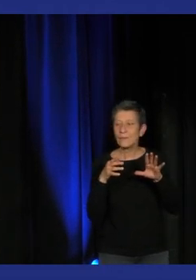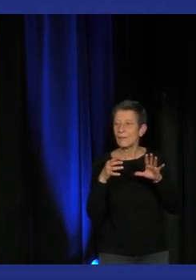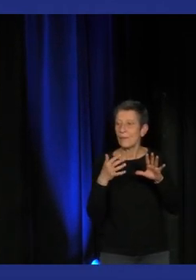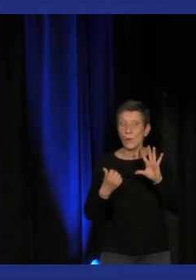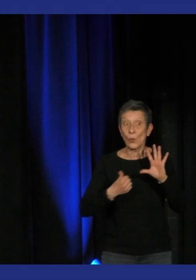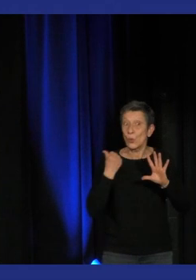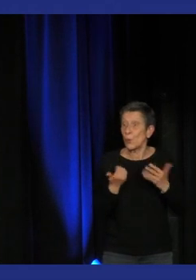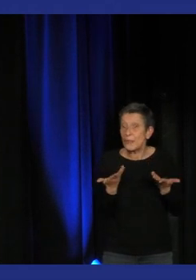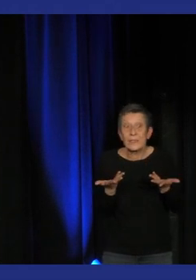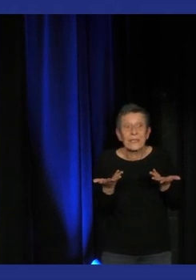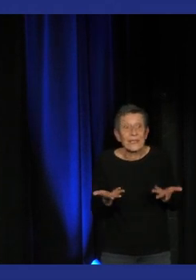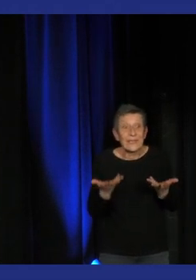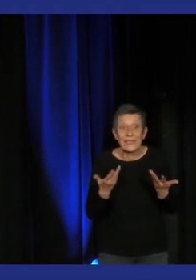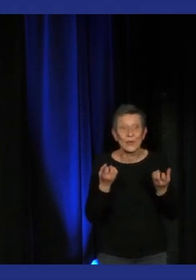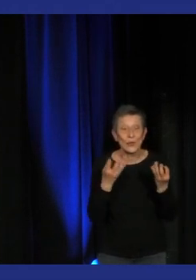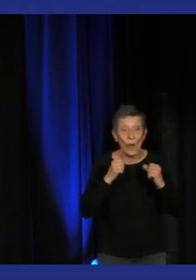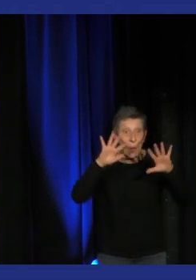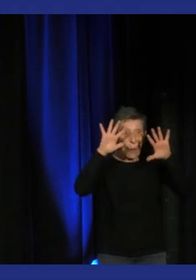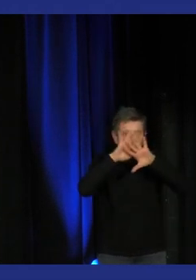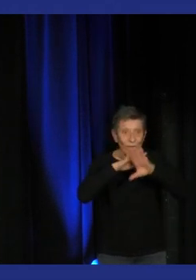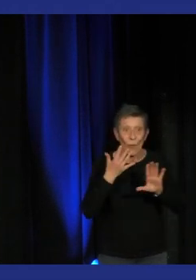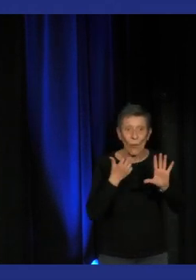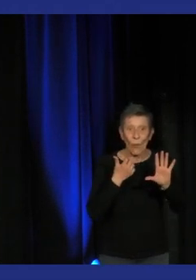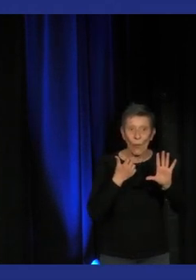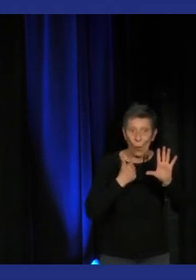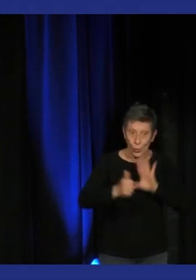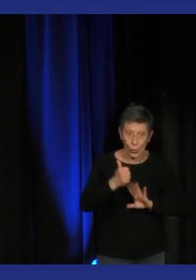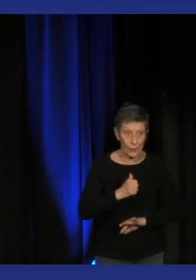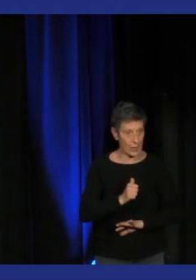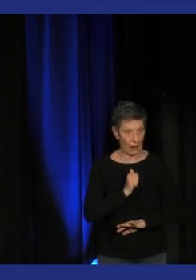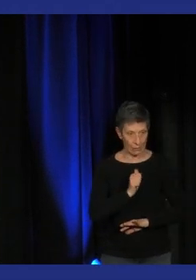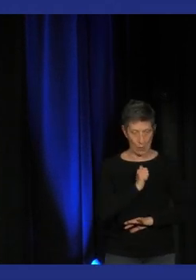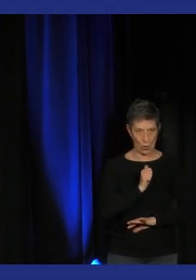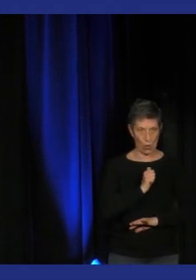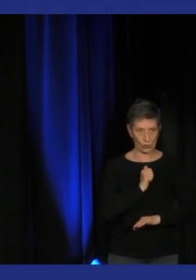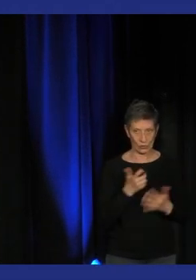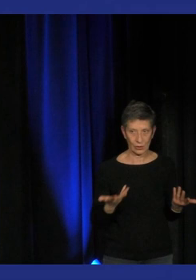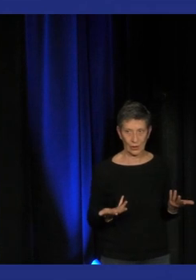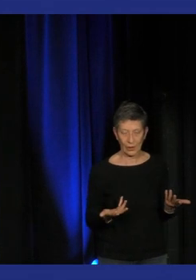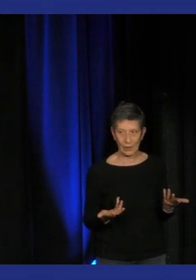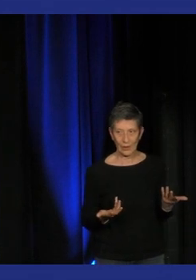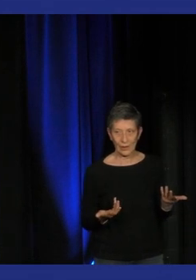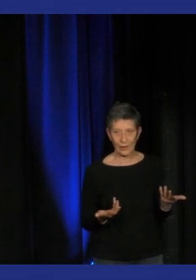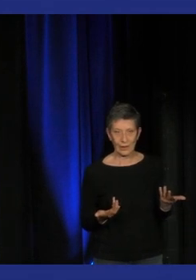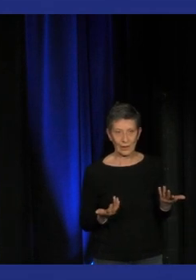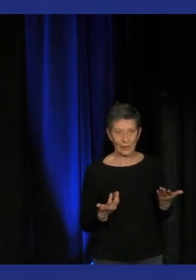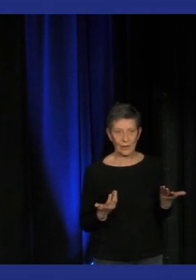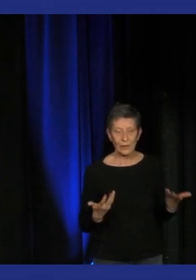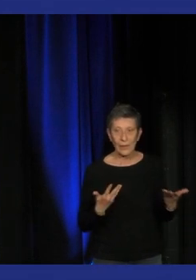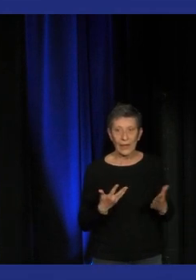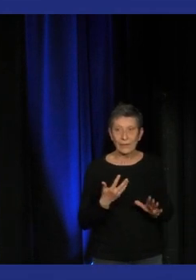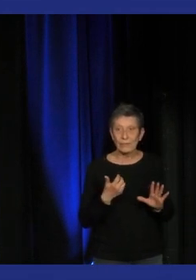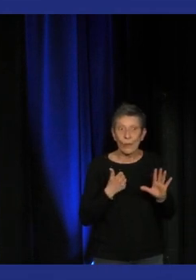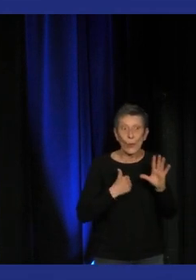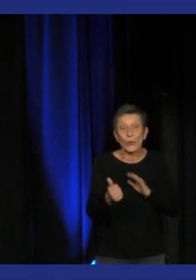c'est qu'on confond beaucoup autonomie et indépendance. Ce qui fait qu'on va... Enfin, l'autonomie, normalement, c'est le fait...